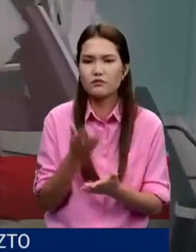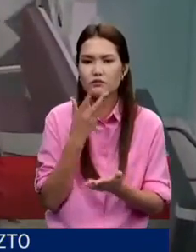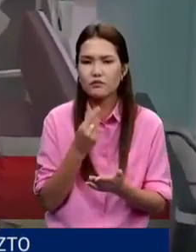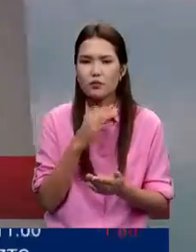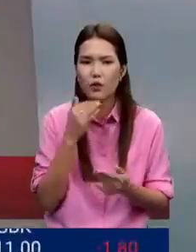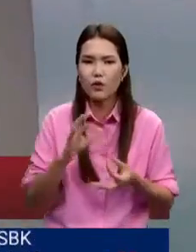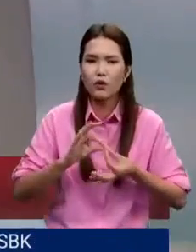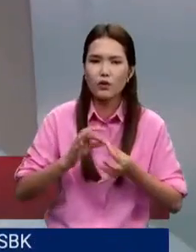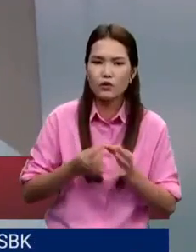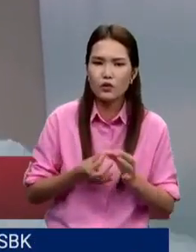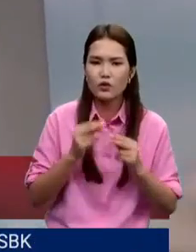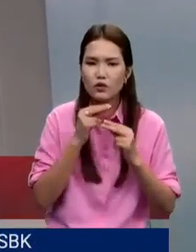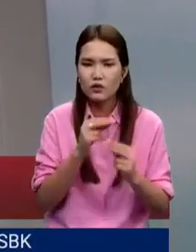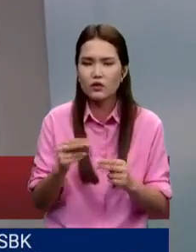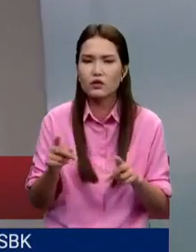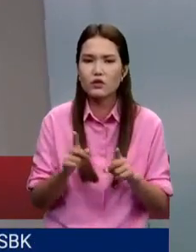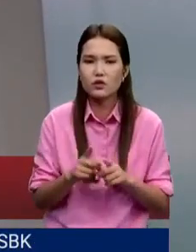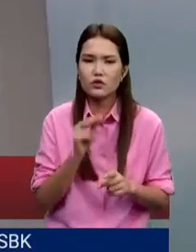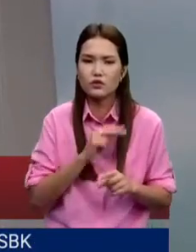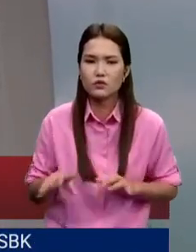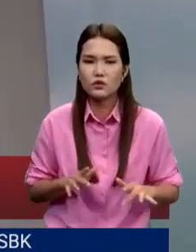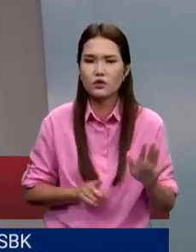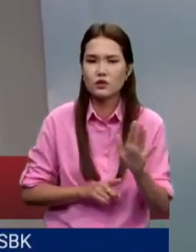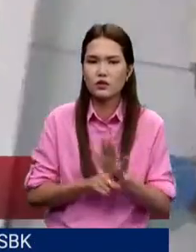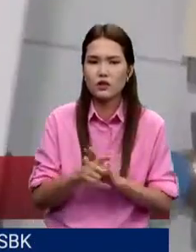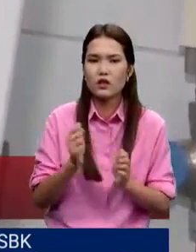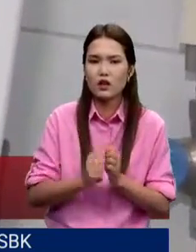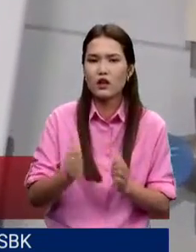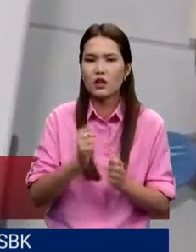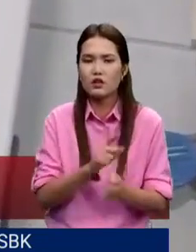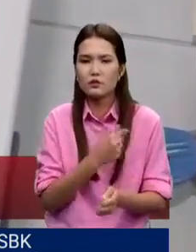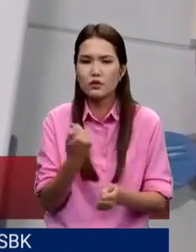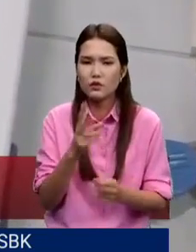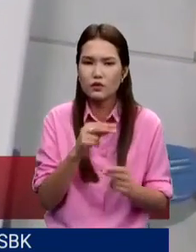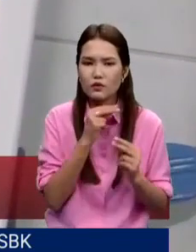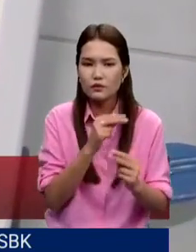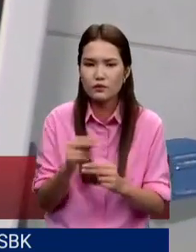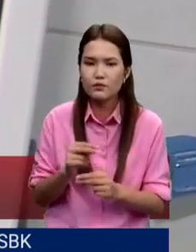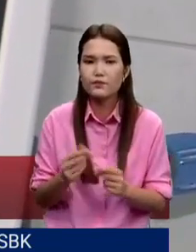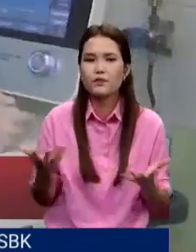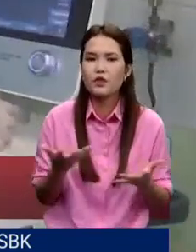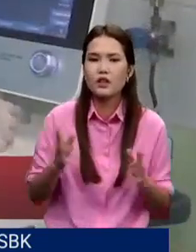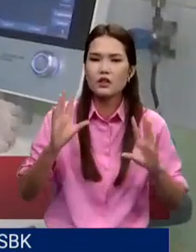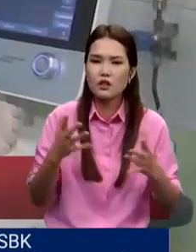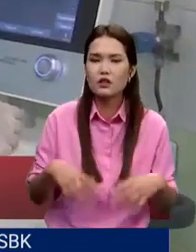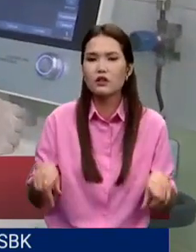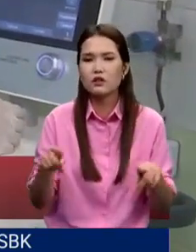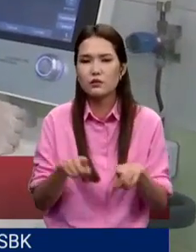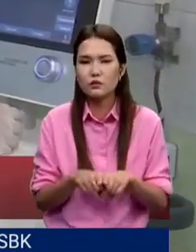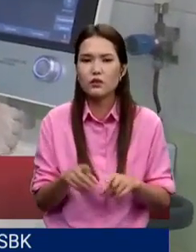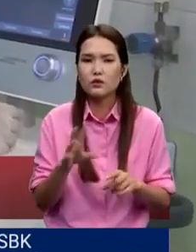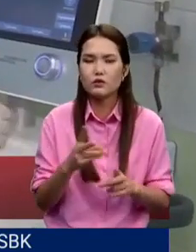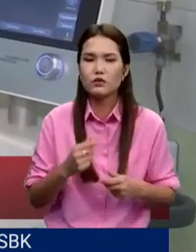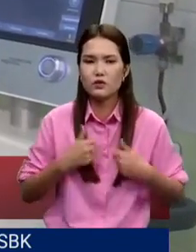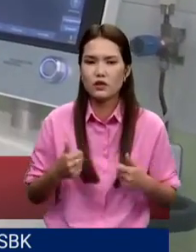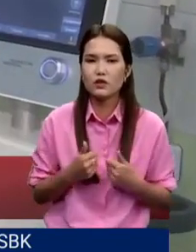штамдарға қарағанда әлдеқайда жеңіл өтіп жатқан көрінеді. Яғни респираторлық инфекциялар түрінде. Оның өзінде қандай жағдай болмасын, сақадай саймыз